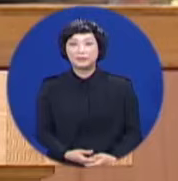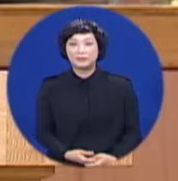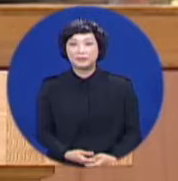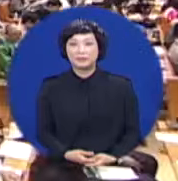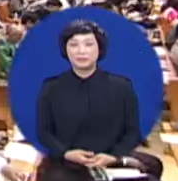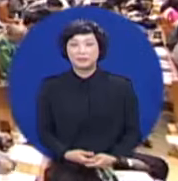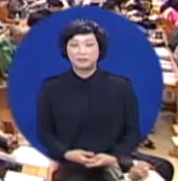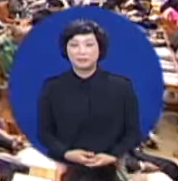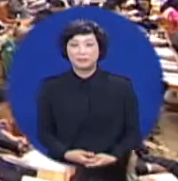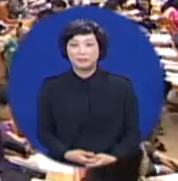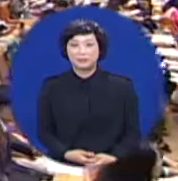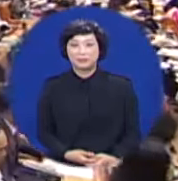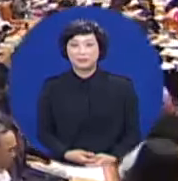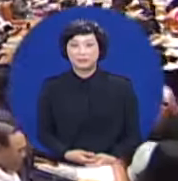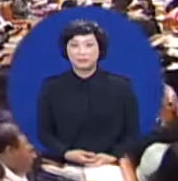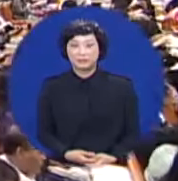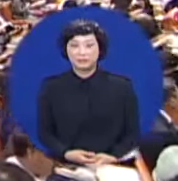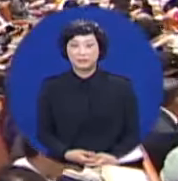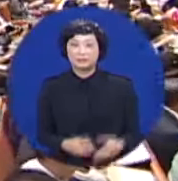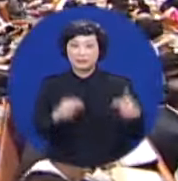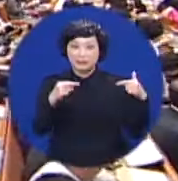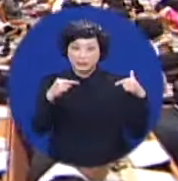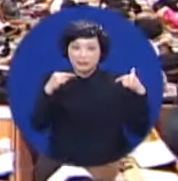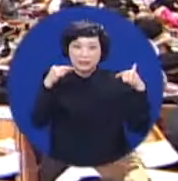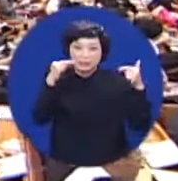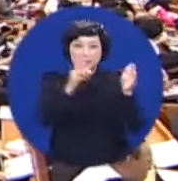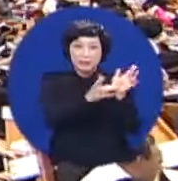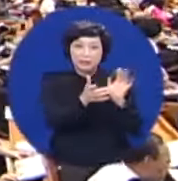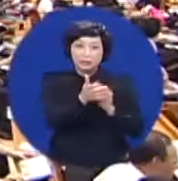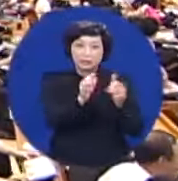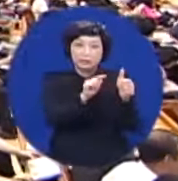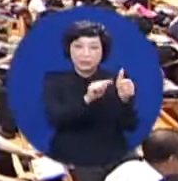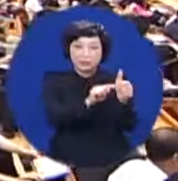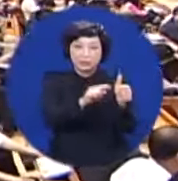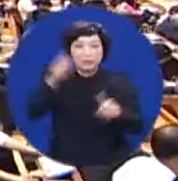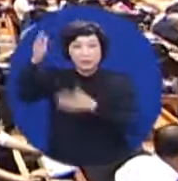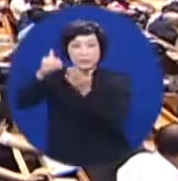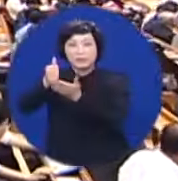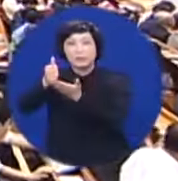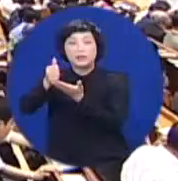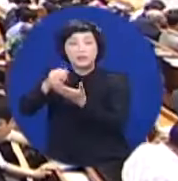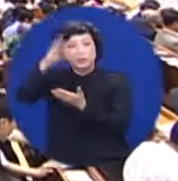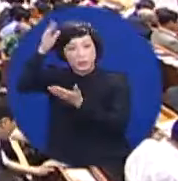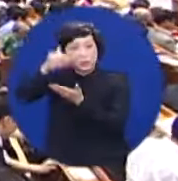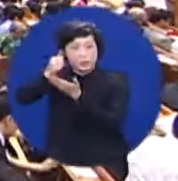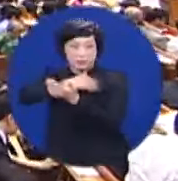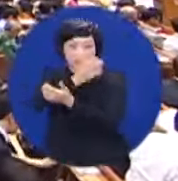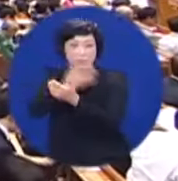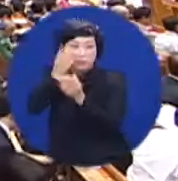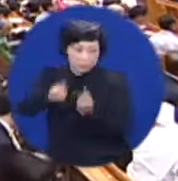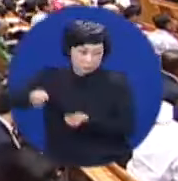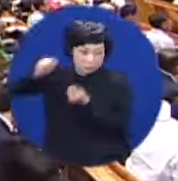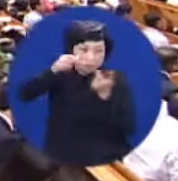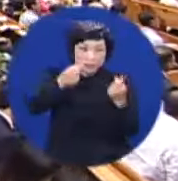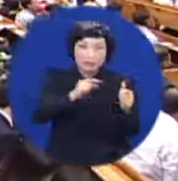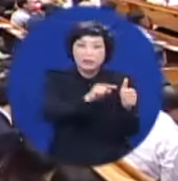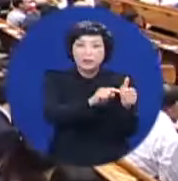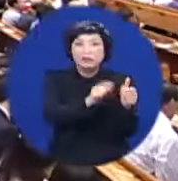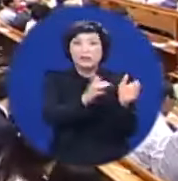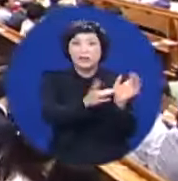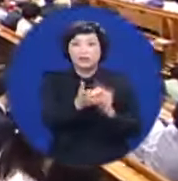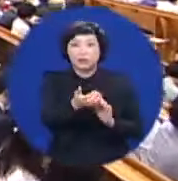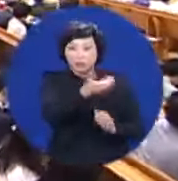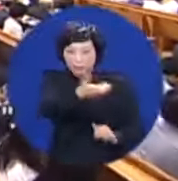대독합니다. 하나님이 나사렛 예수에게 성령과 능력을 기름부듯 하셨음에 저가 두루 다니시며 착한